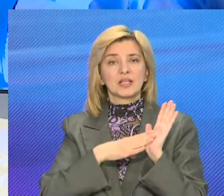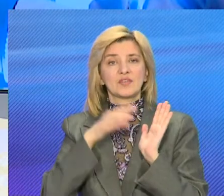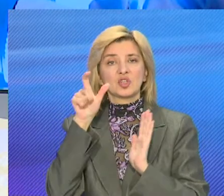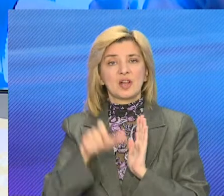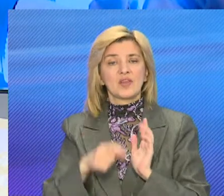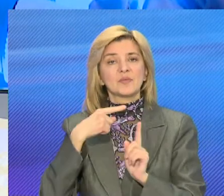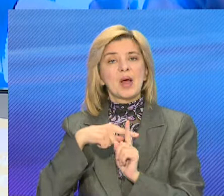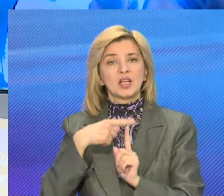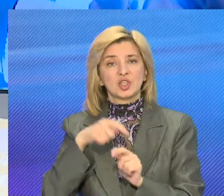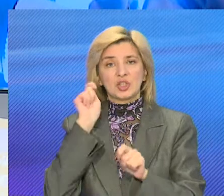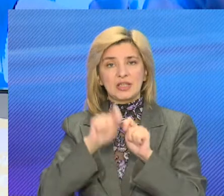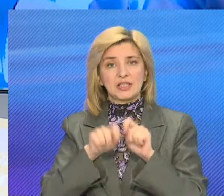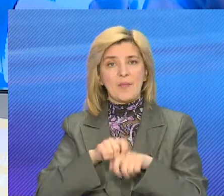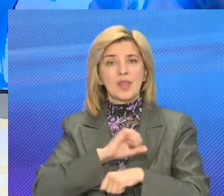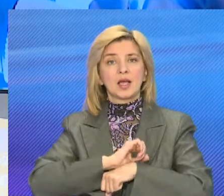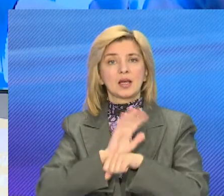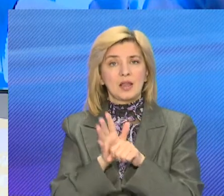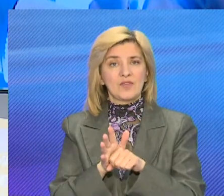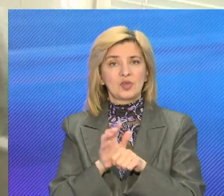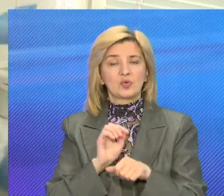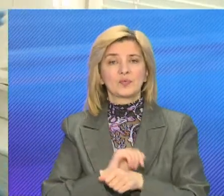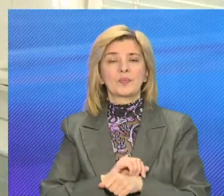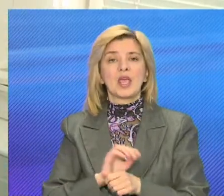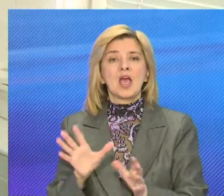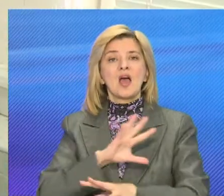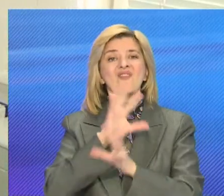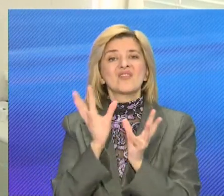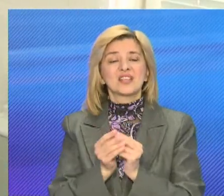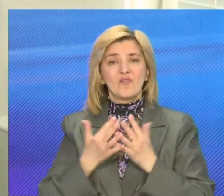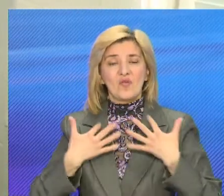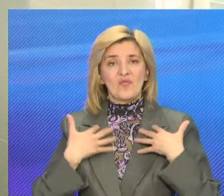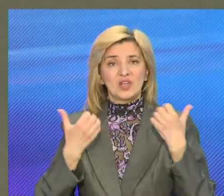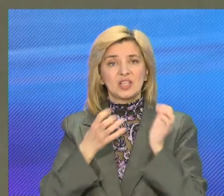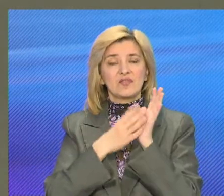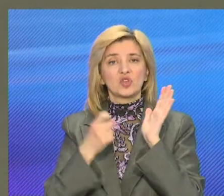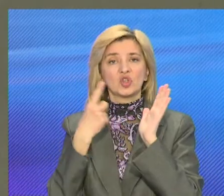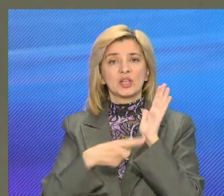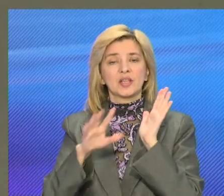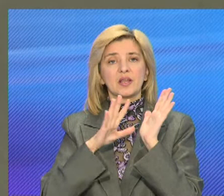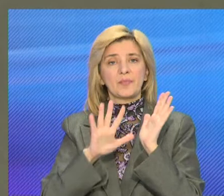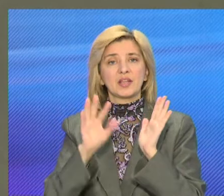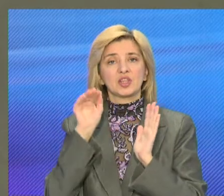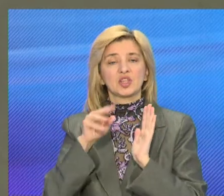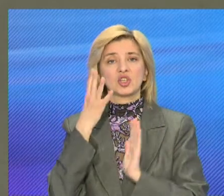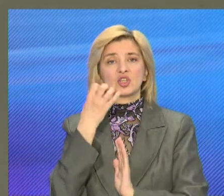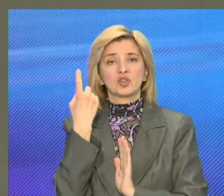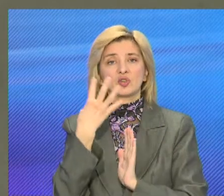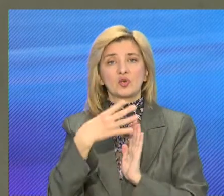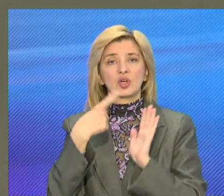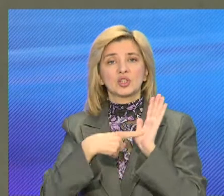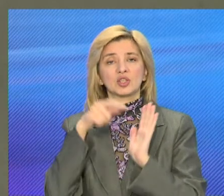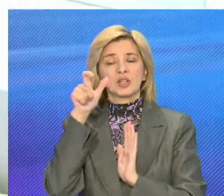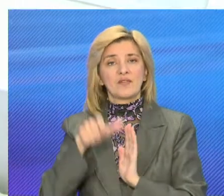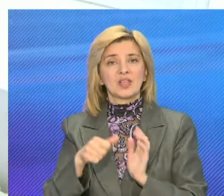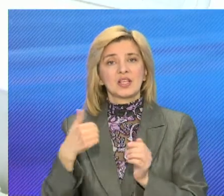со становчим тестом на коронавирус. Усяго вылечилось 965 446 пациентов с ранее